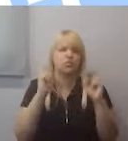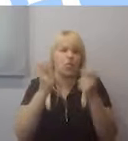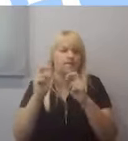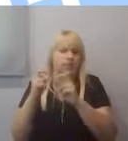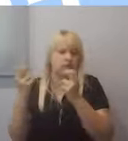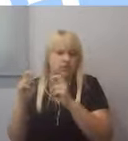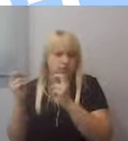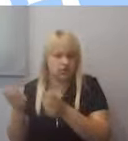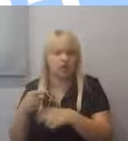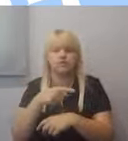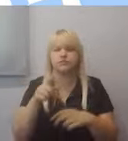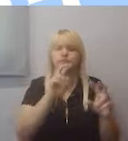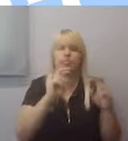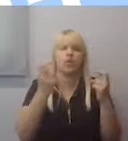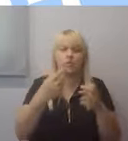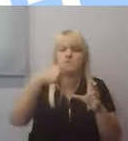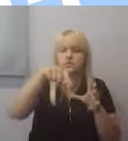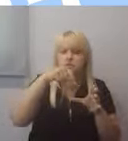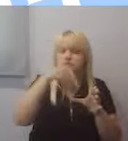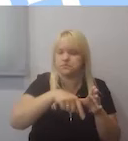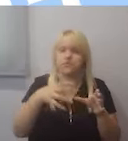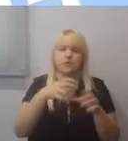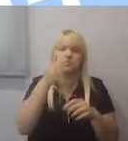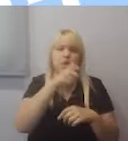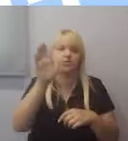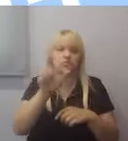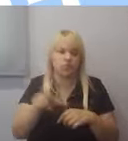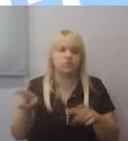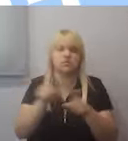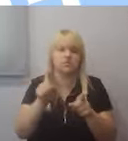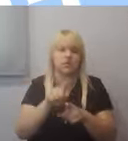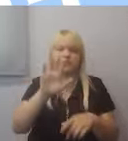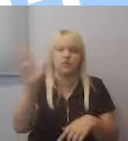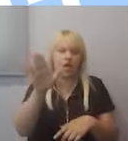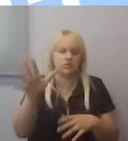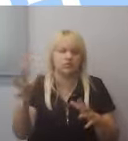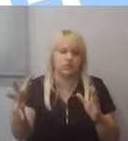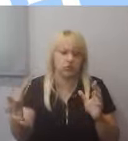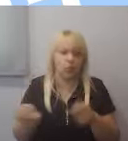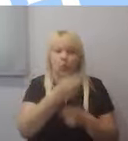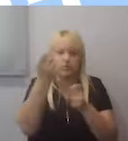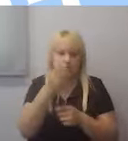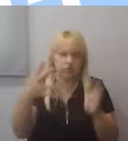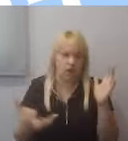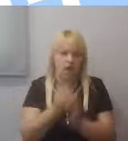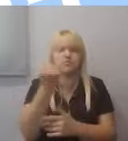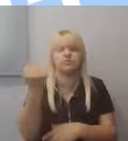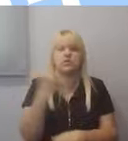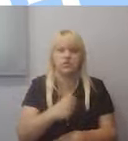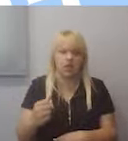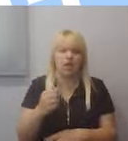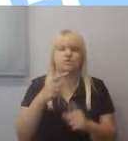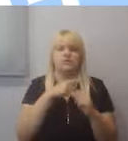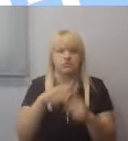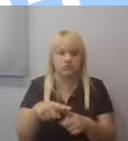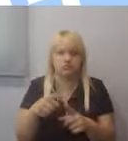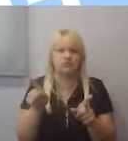šajās komisijās ir personas arī no valsts ugunsdzēsības glābšanas dienesta nmpd spkc būs